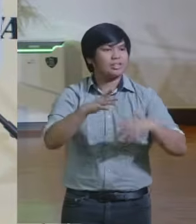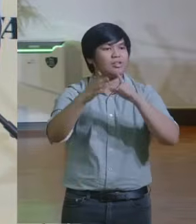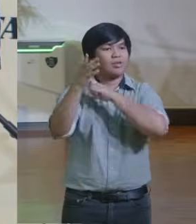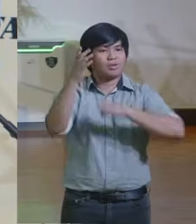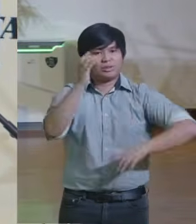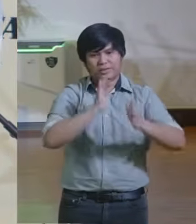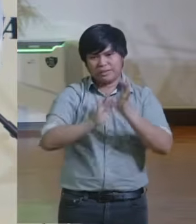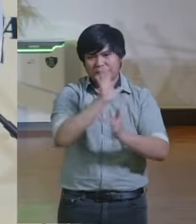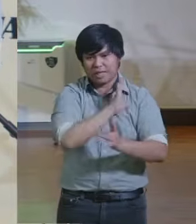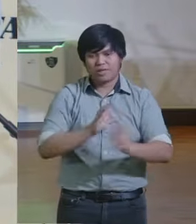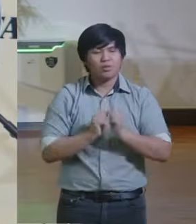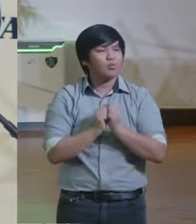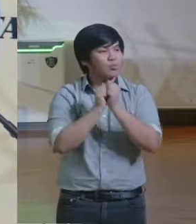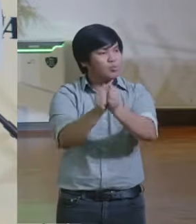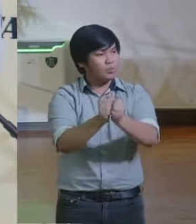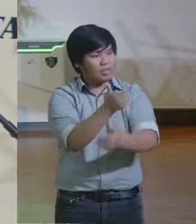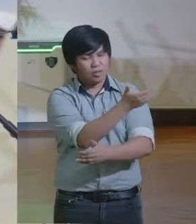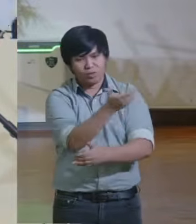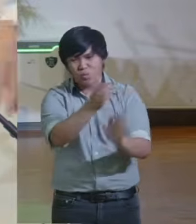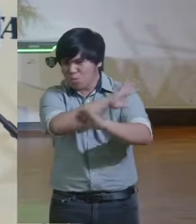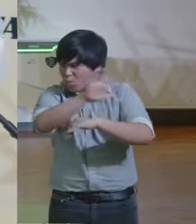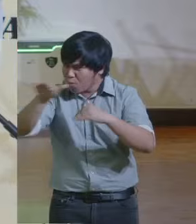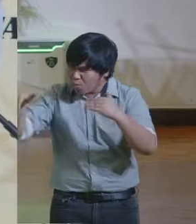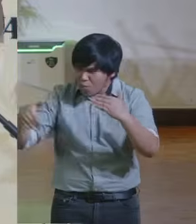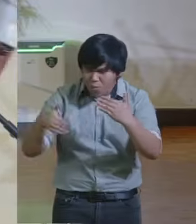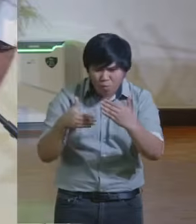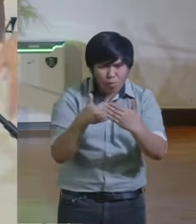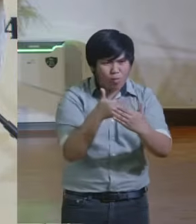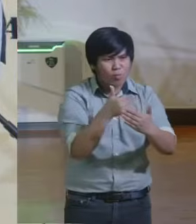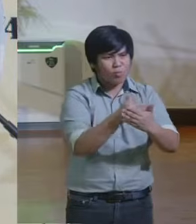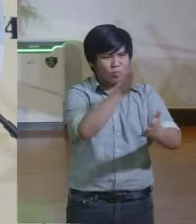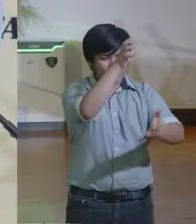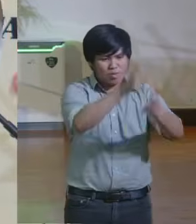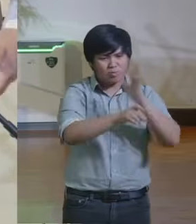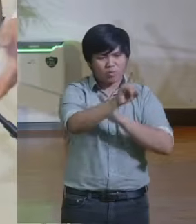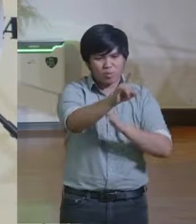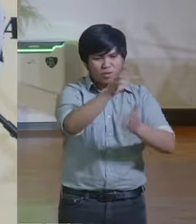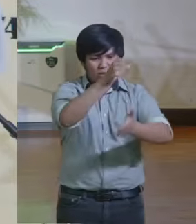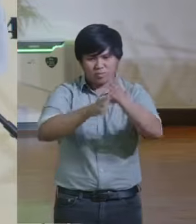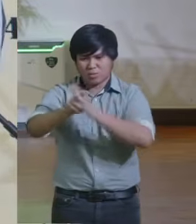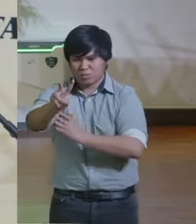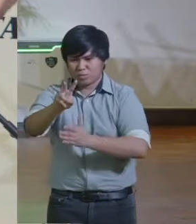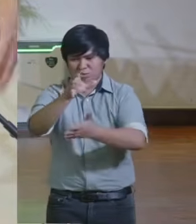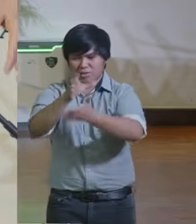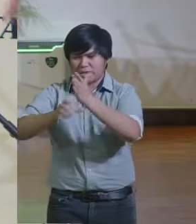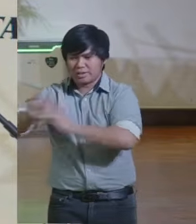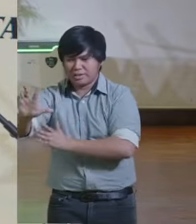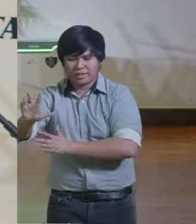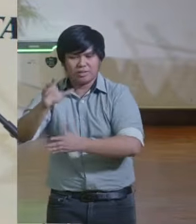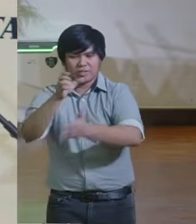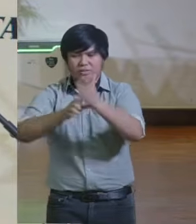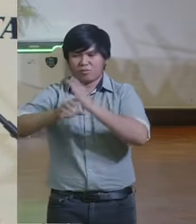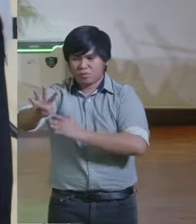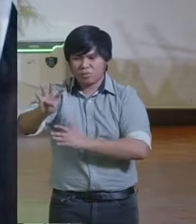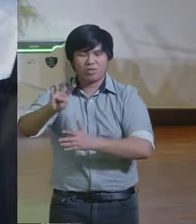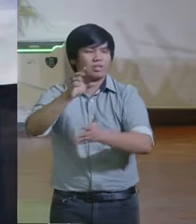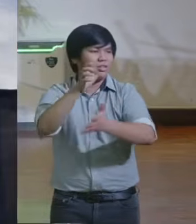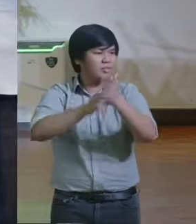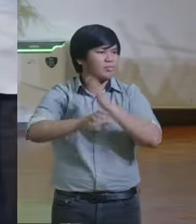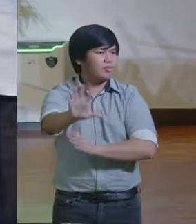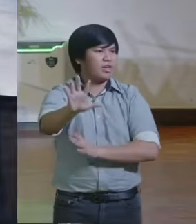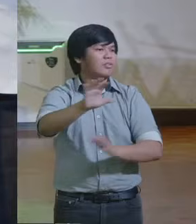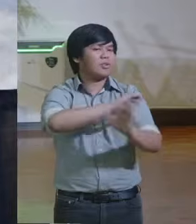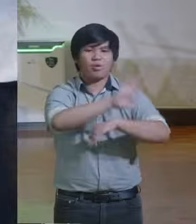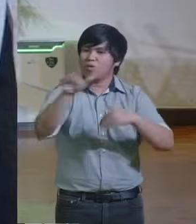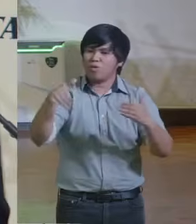Christ be with you. At all throughout chapter 1, chapter 2, chapter 3, chapter 5,